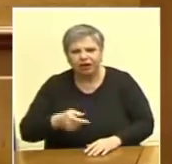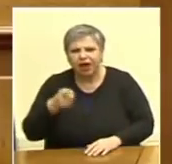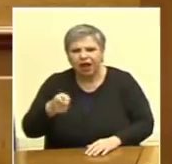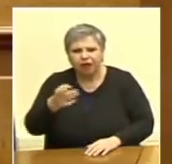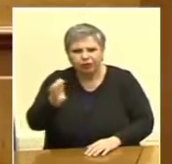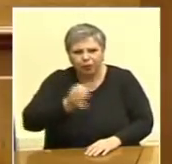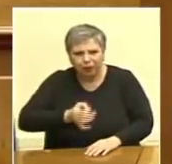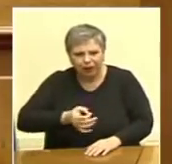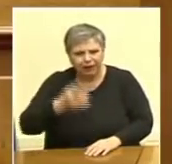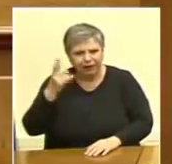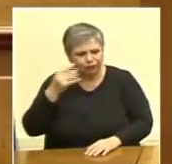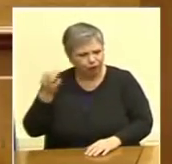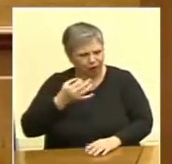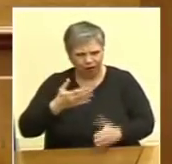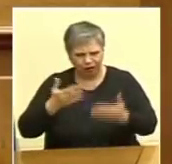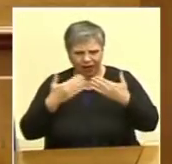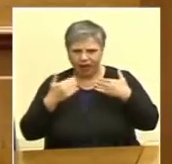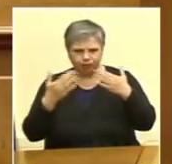Θέλω μονάχα να σταθώ